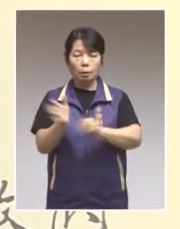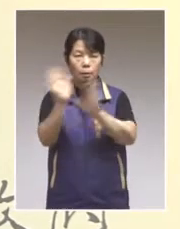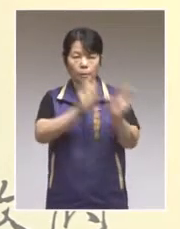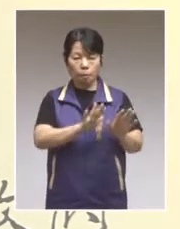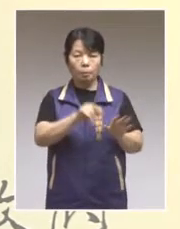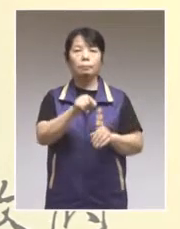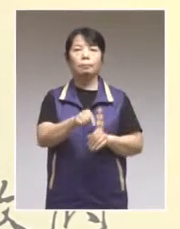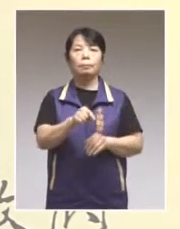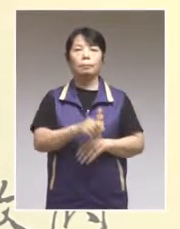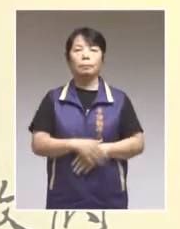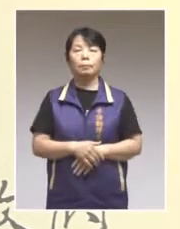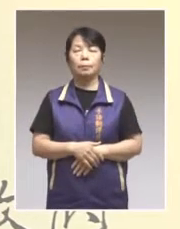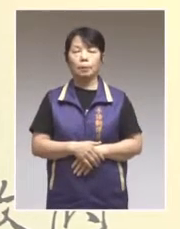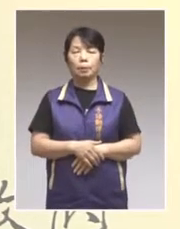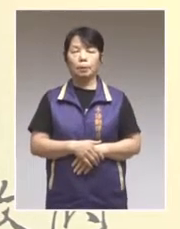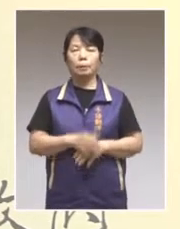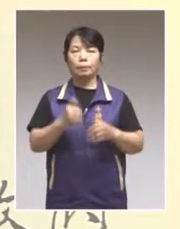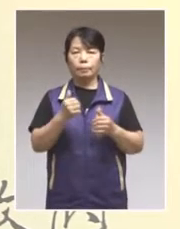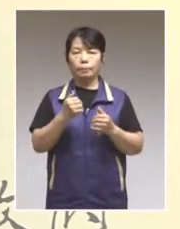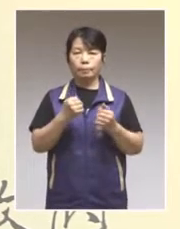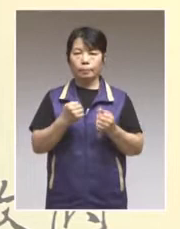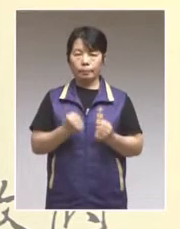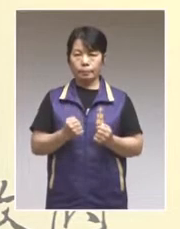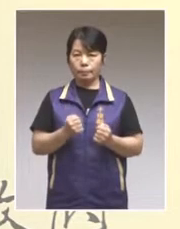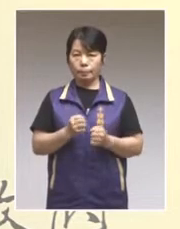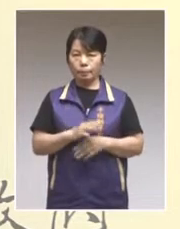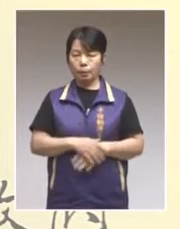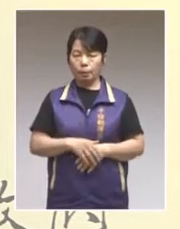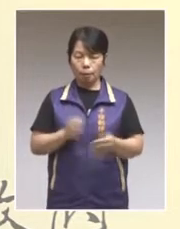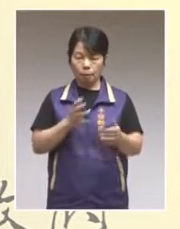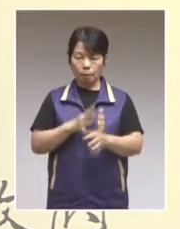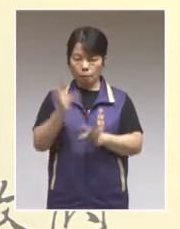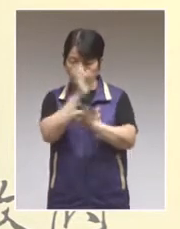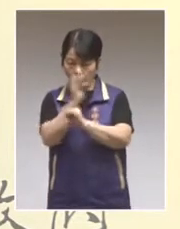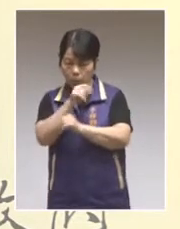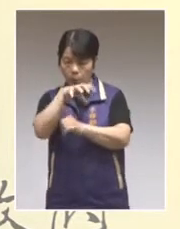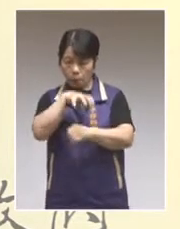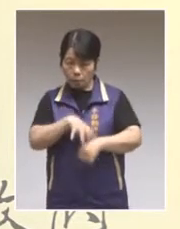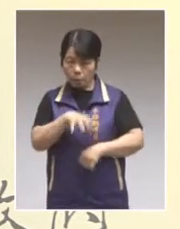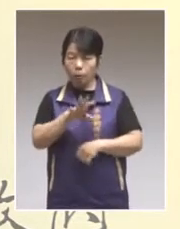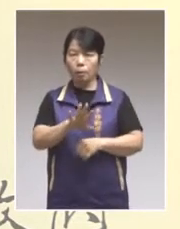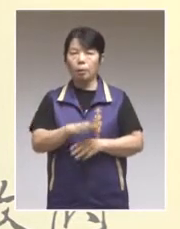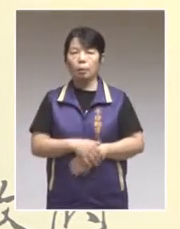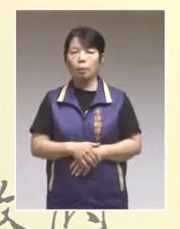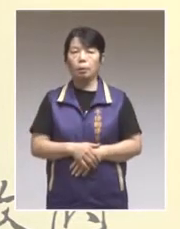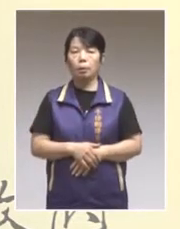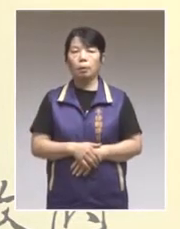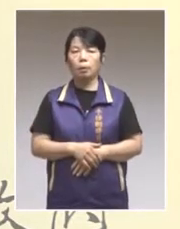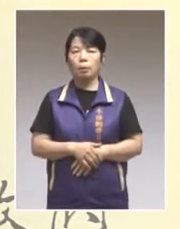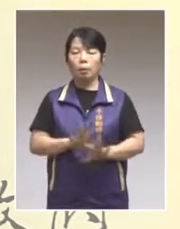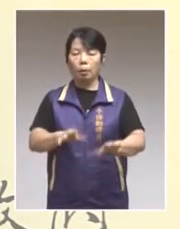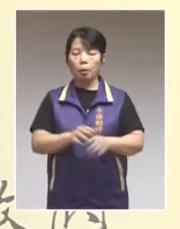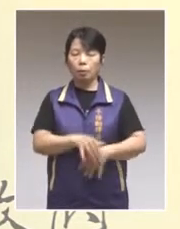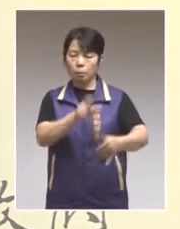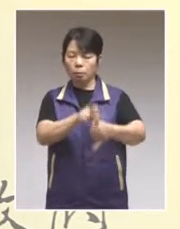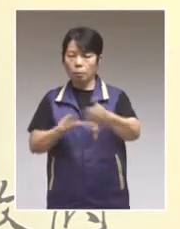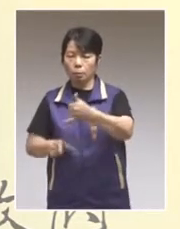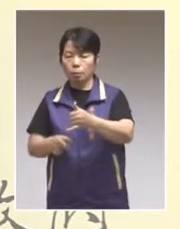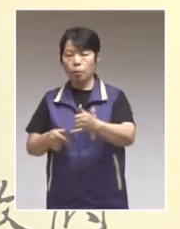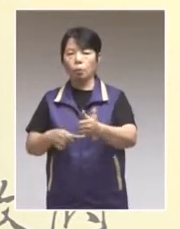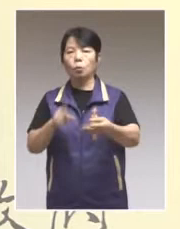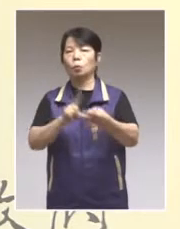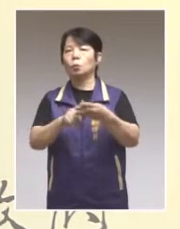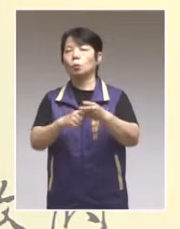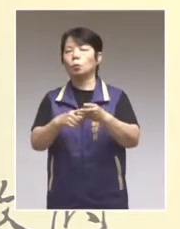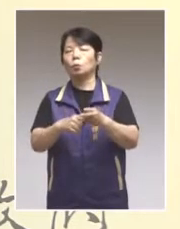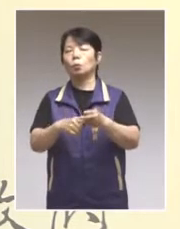那这个部分在我们的调查里面大概都会有呈现所谓的指标个案，那至于说来源如